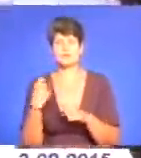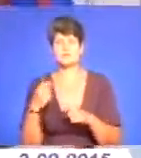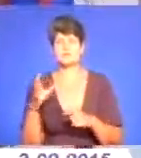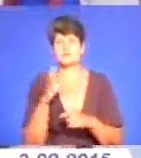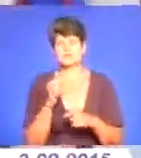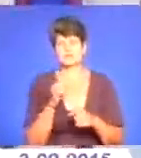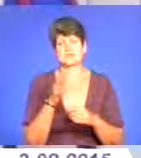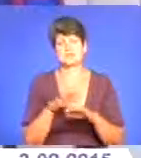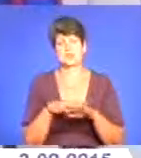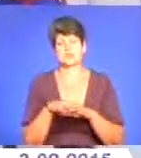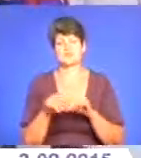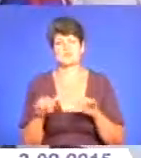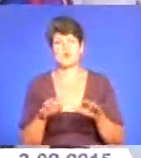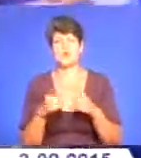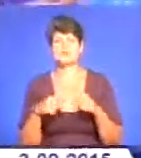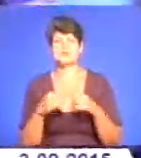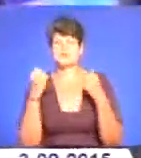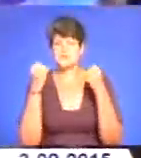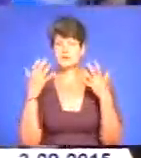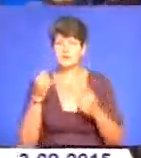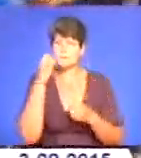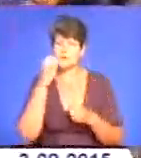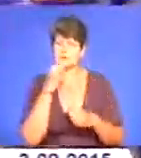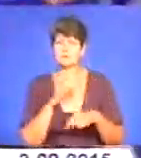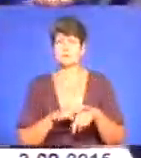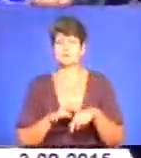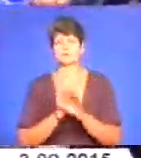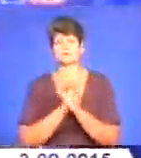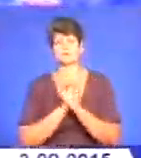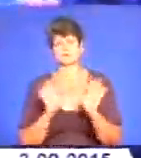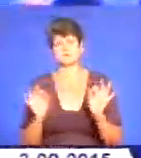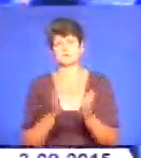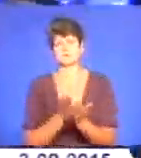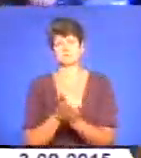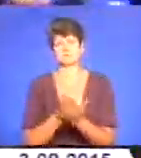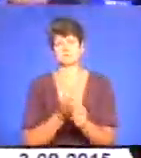час масового заходу. Організатори свята подякували правоохоронцям за відмінну службу.